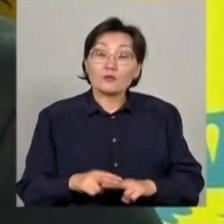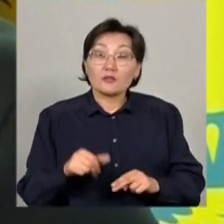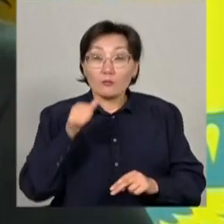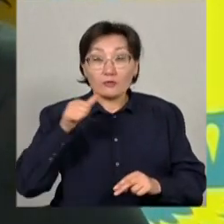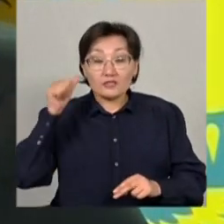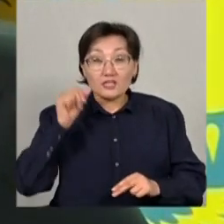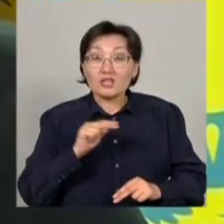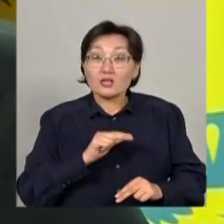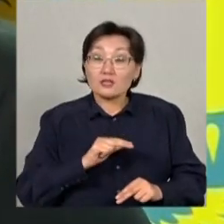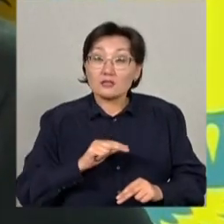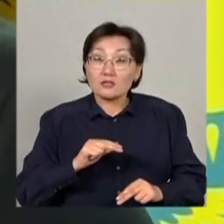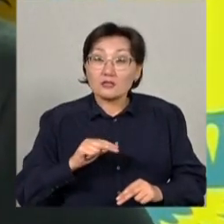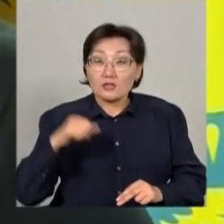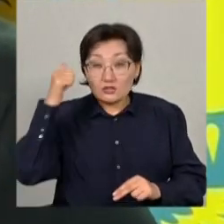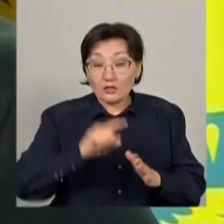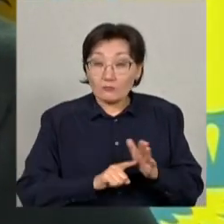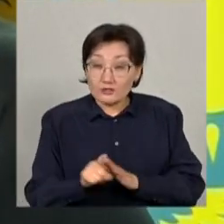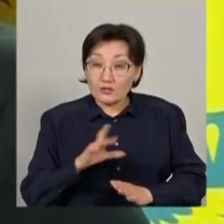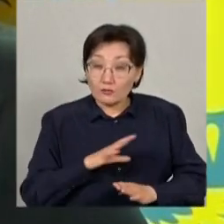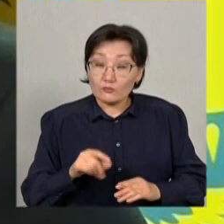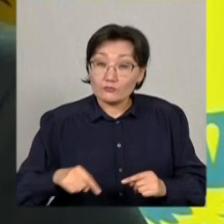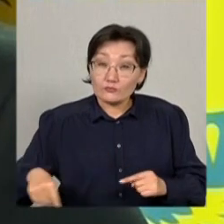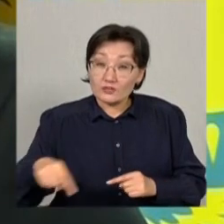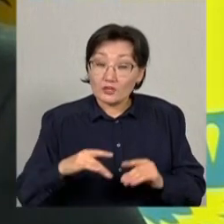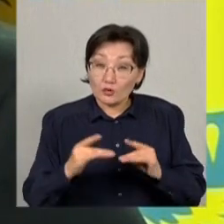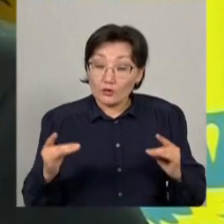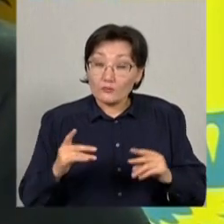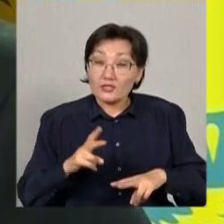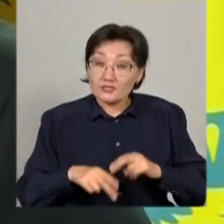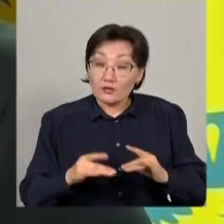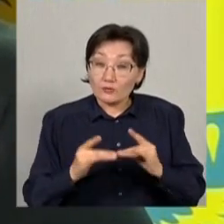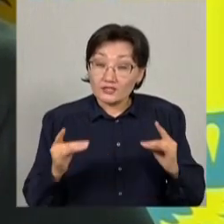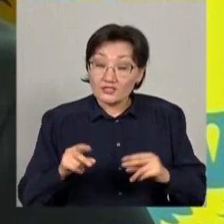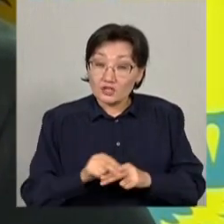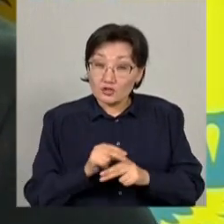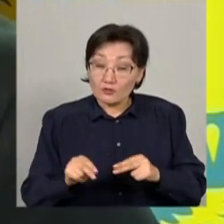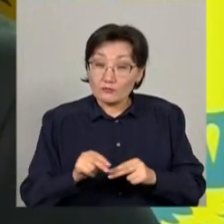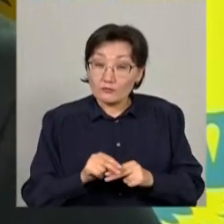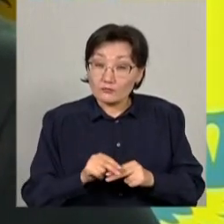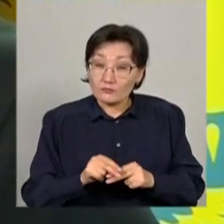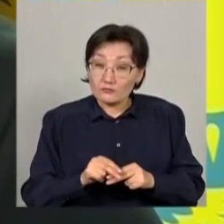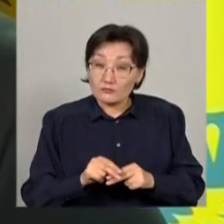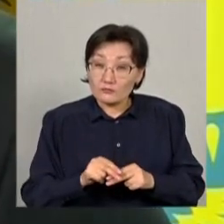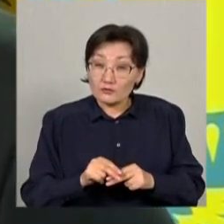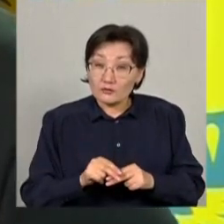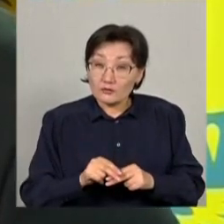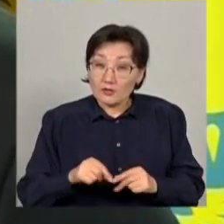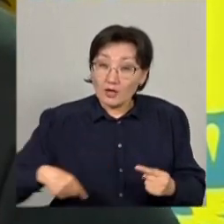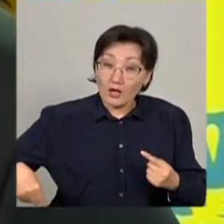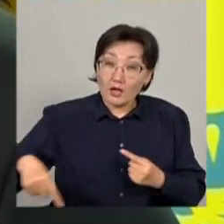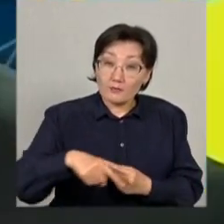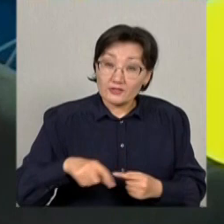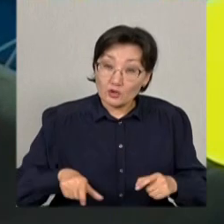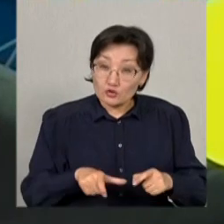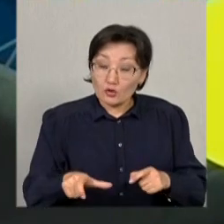басталған болатын. Сол жерде көпір орналасқан, сол көпірді демонтаж жасаған кездерде жаңағы объездной жолын жасаған